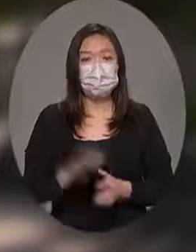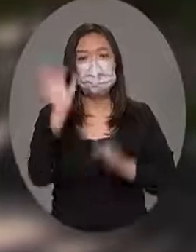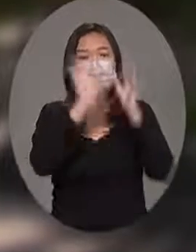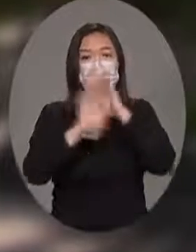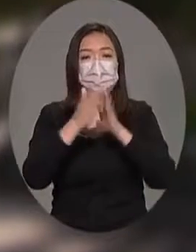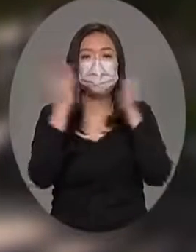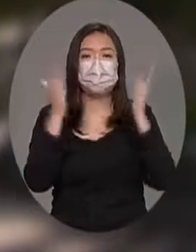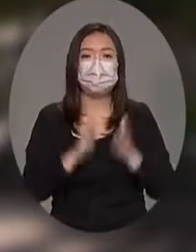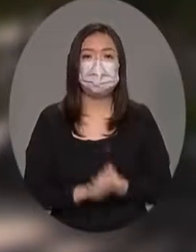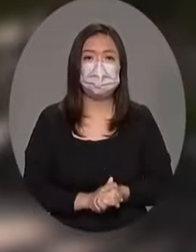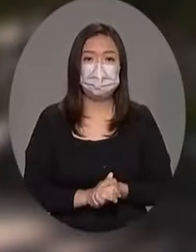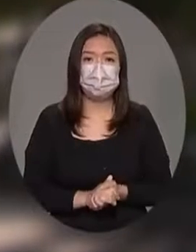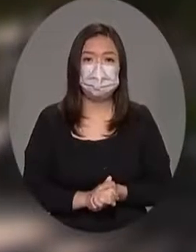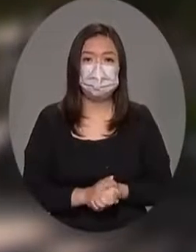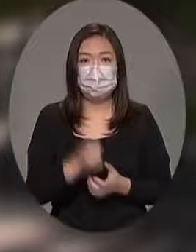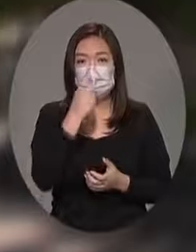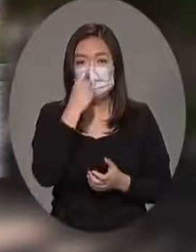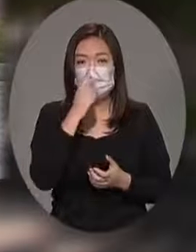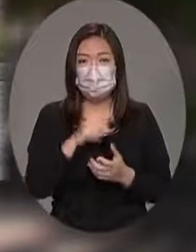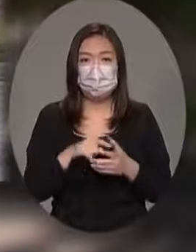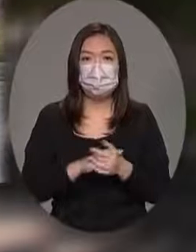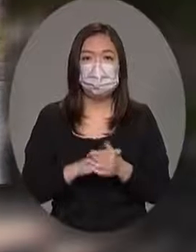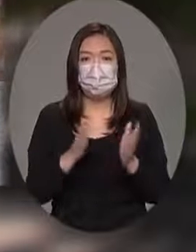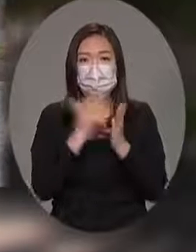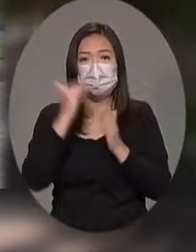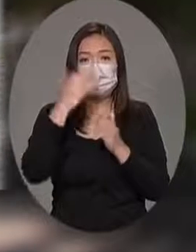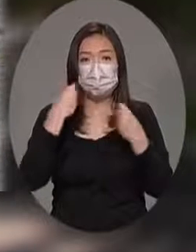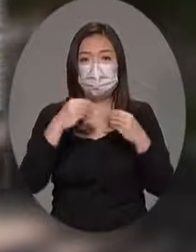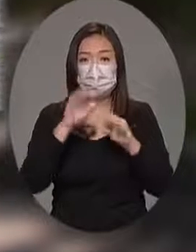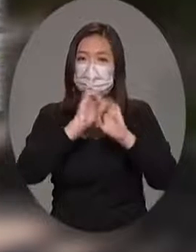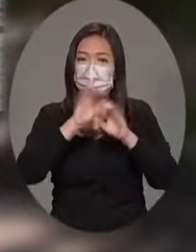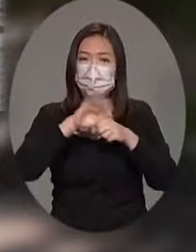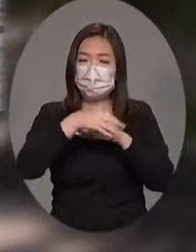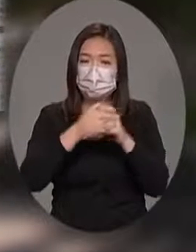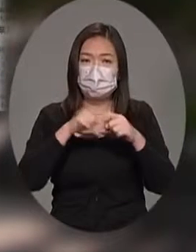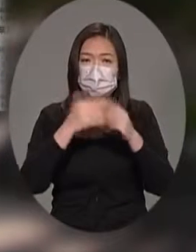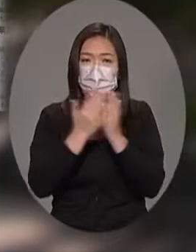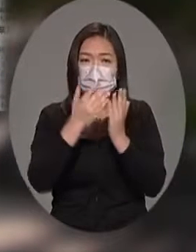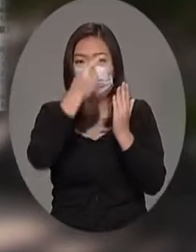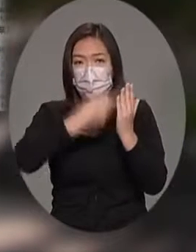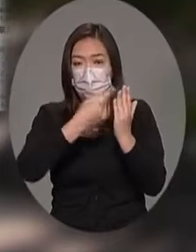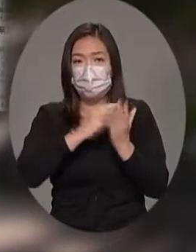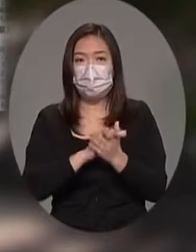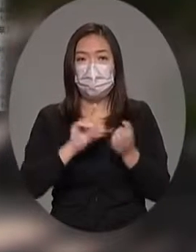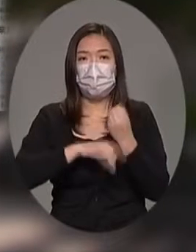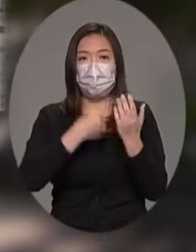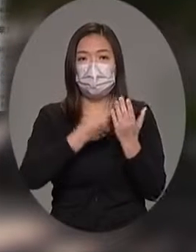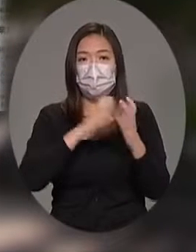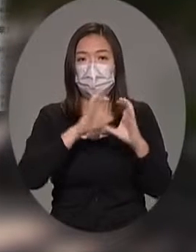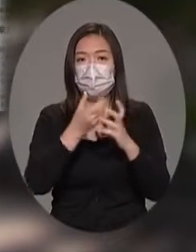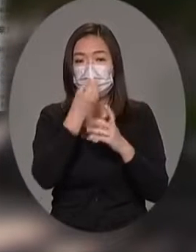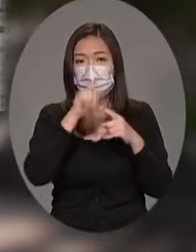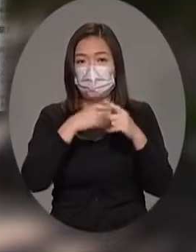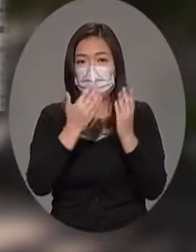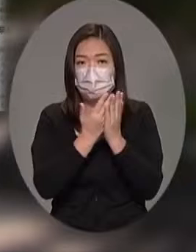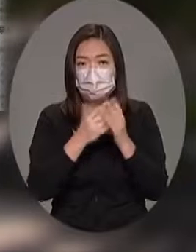星島日報報導，英國泰晤士高等教育公布最新世界大學學科排名，在法律範疇，香港